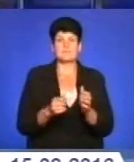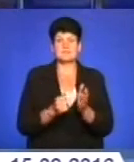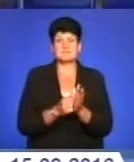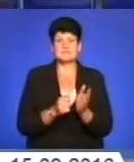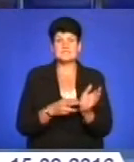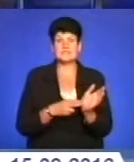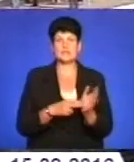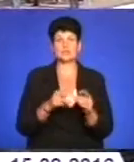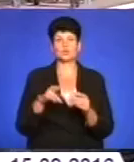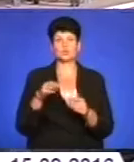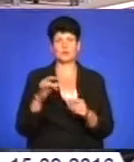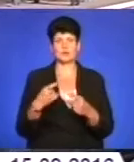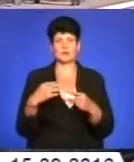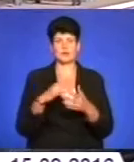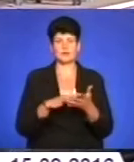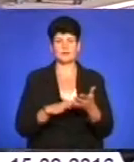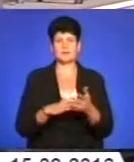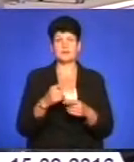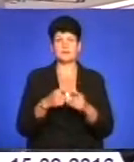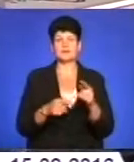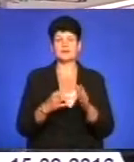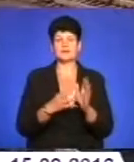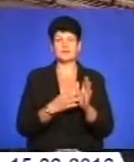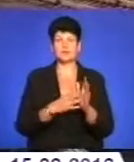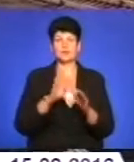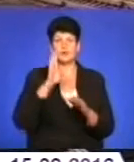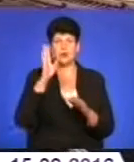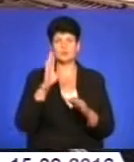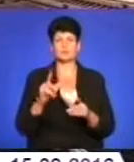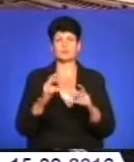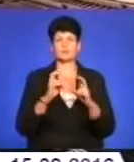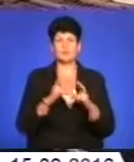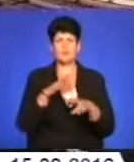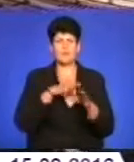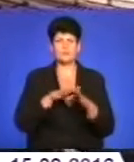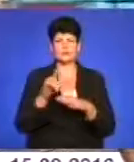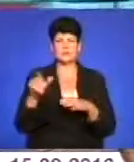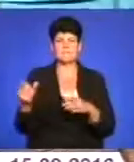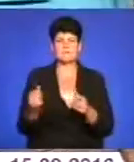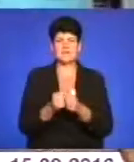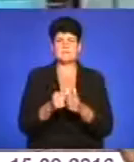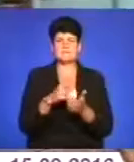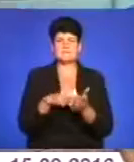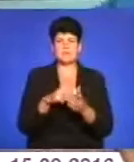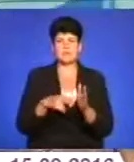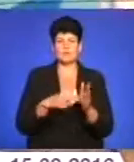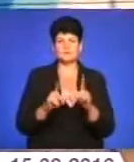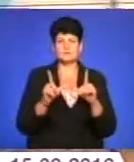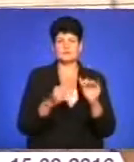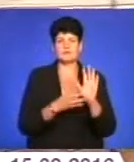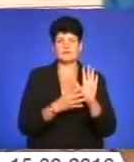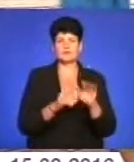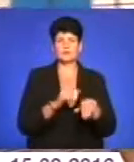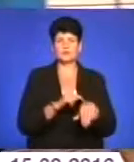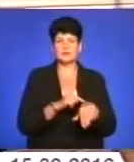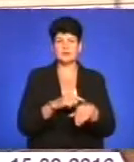у сюжеті. О 8:30 ранку перони переповнені людьми. Приміський поїзд відправляється о 9:00. Проте